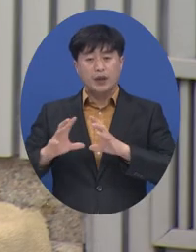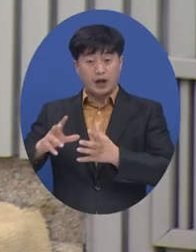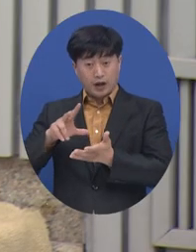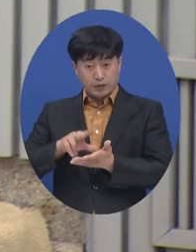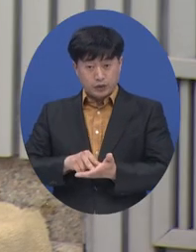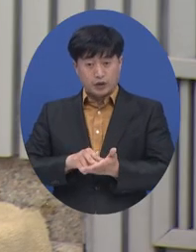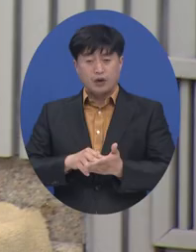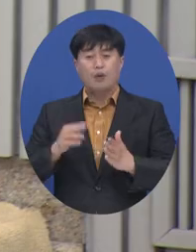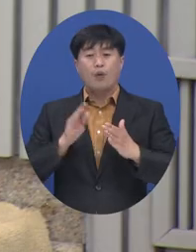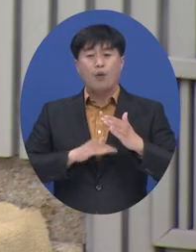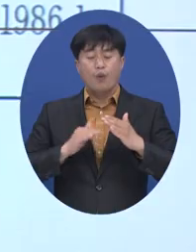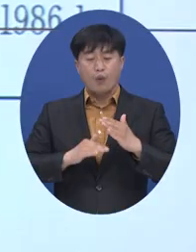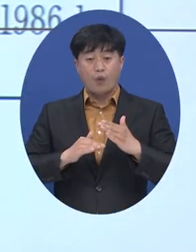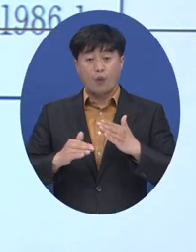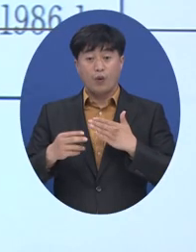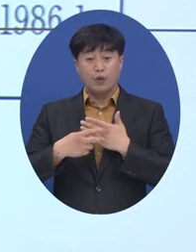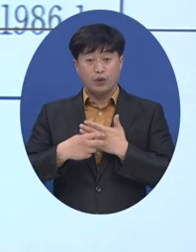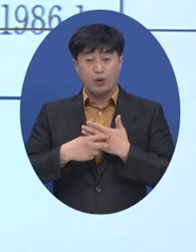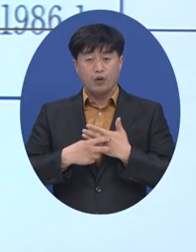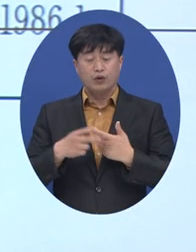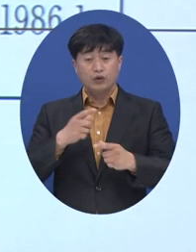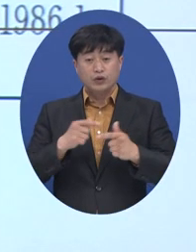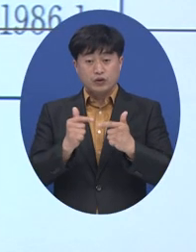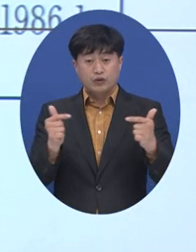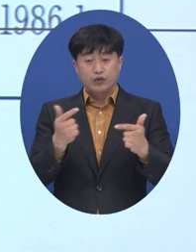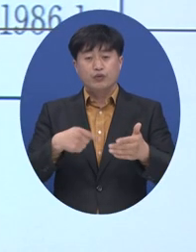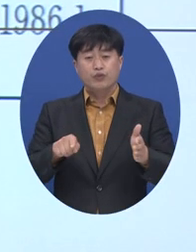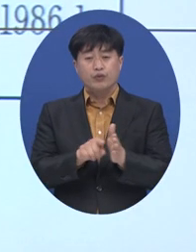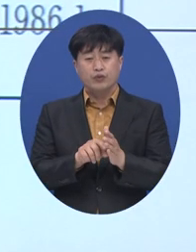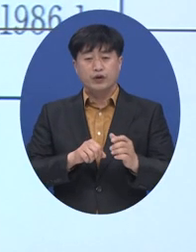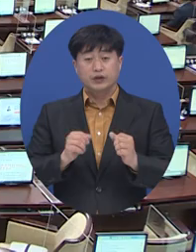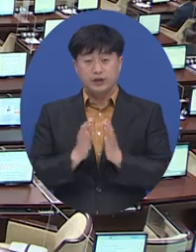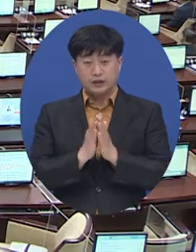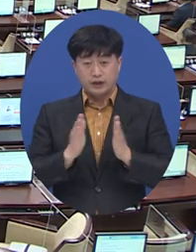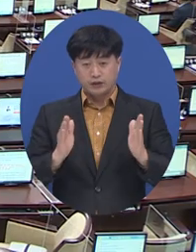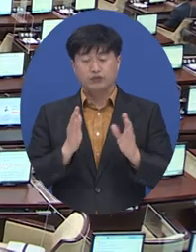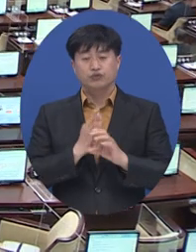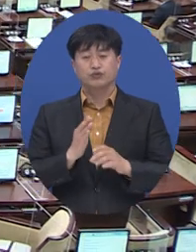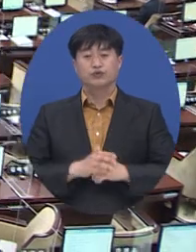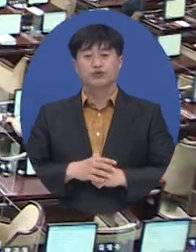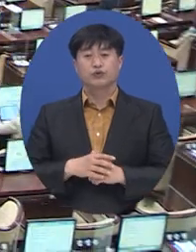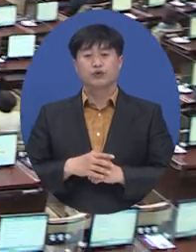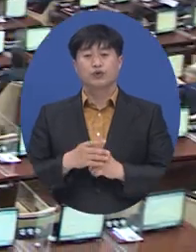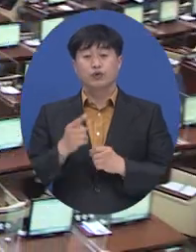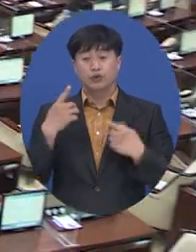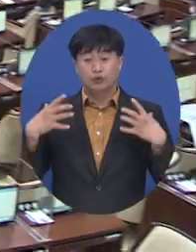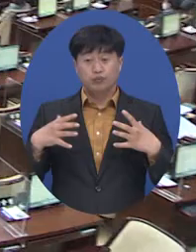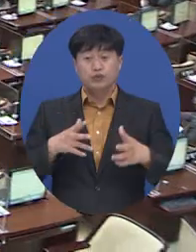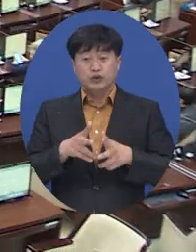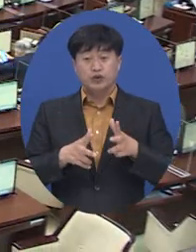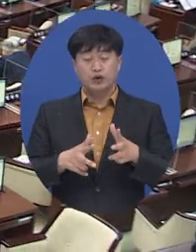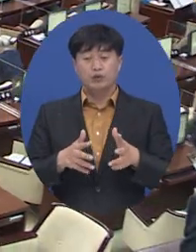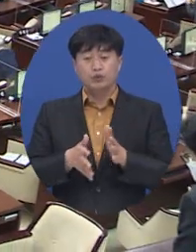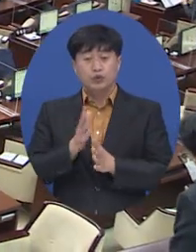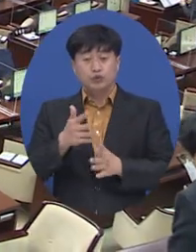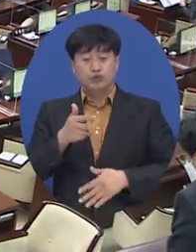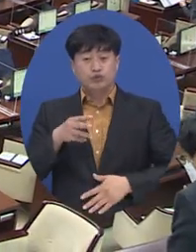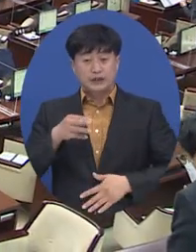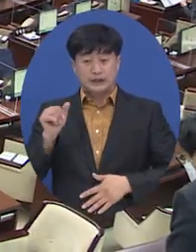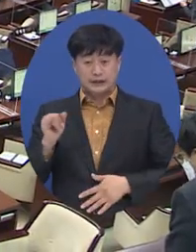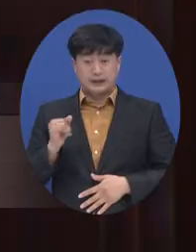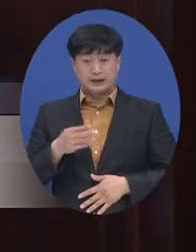공부 무대 원추가 확충을 위한 용역을 진행 중이라고 말했습니다 정부 사업인 도시재생 ut 사업에 대한 언급도